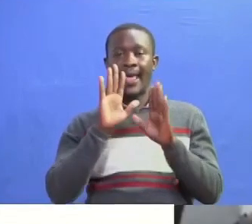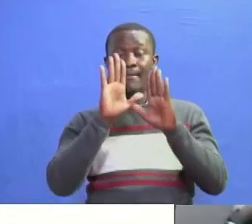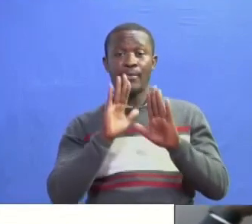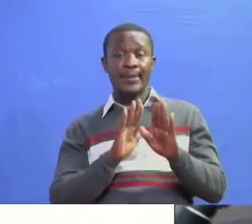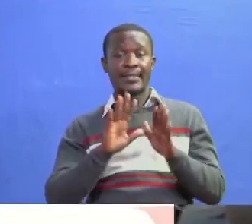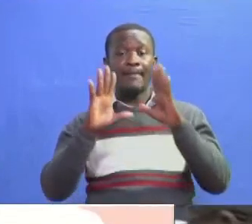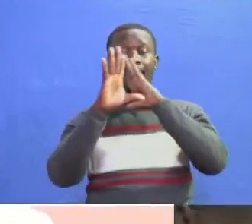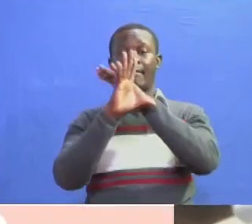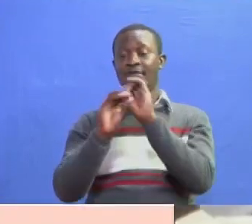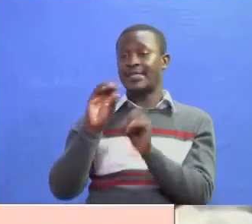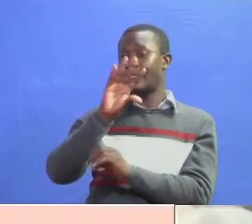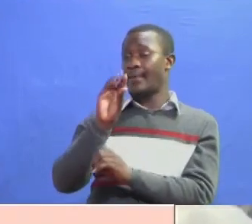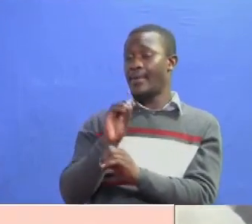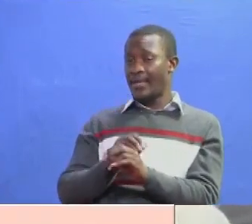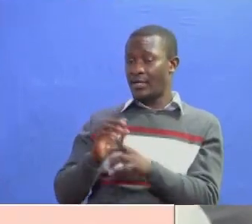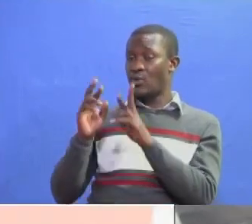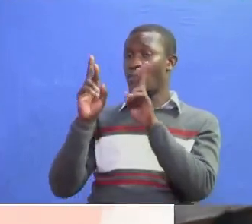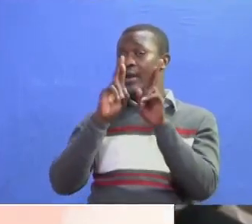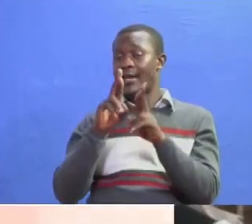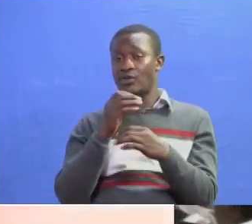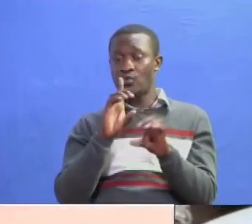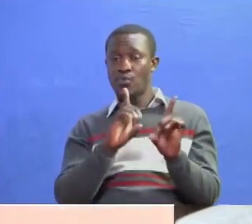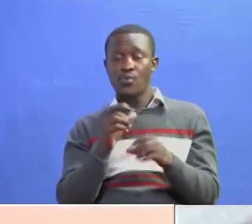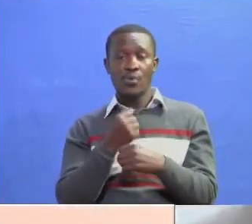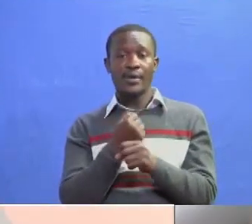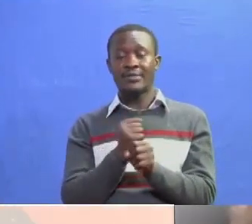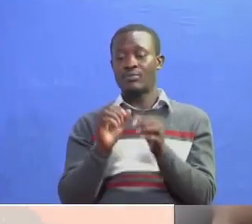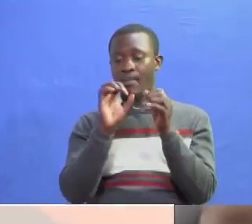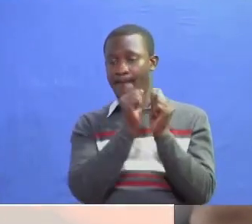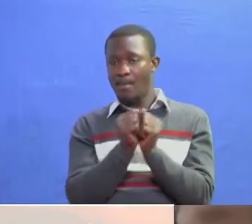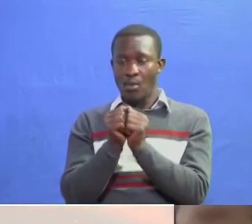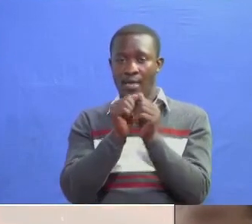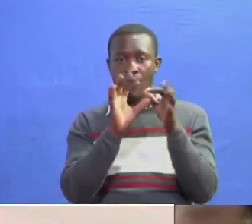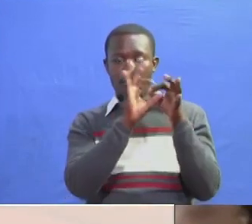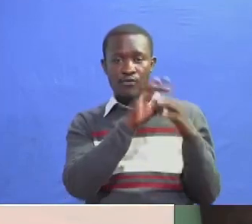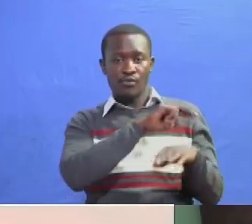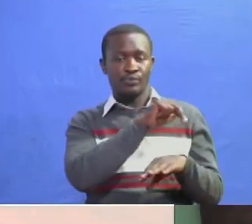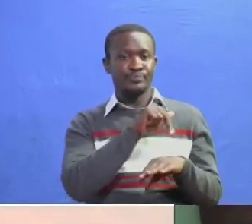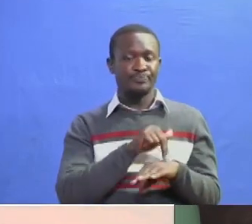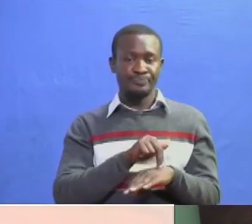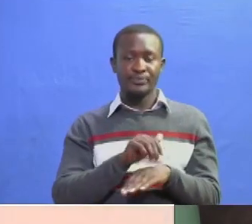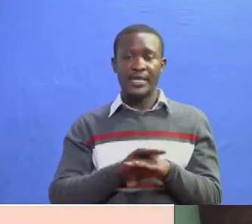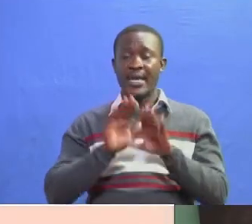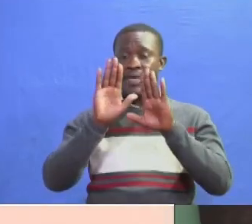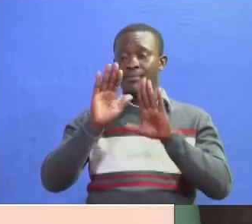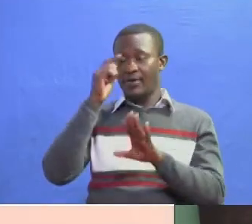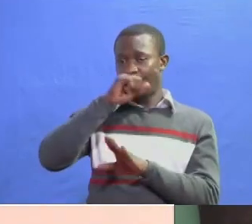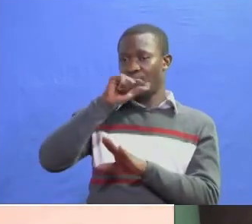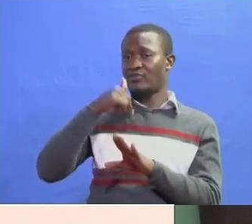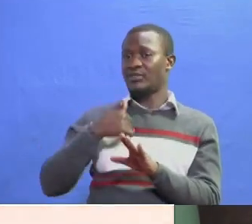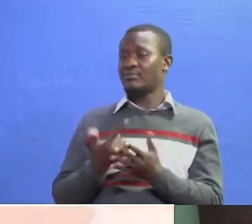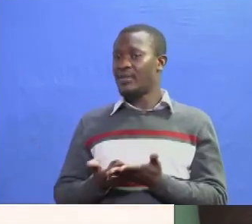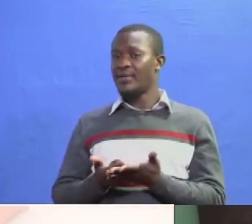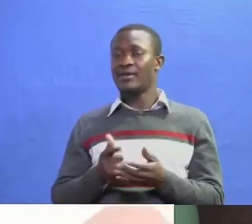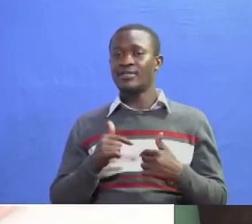barani kuwajibika katika utendakazi wao kwa manufaa ya Umoja wa Mataifa na Bunge la Kiafrika. It's important for us if we have to